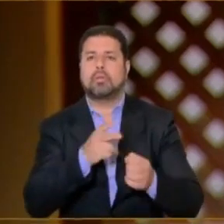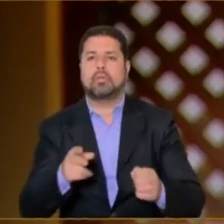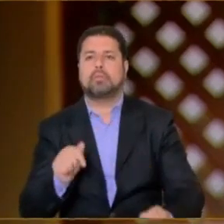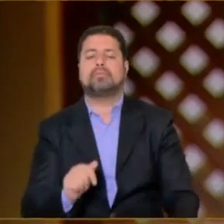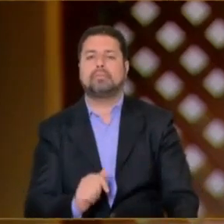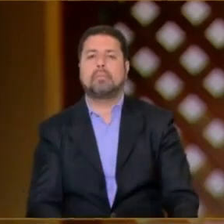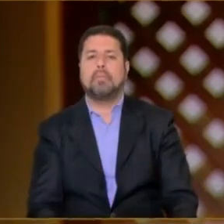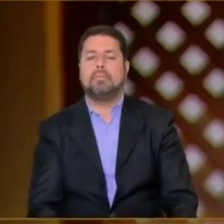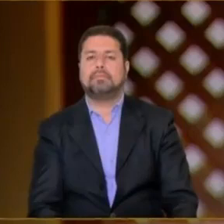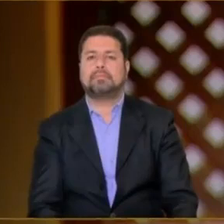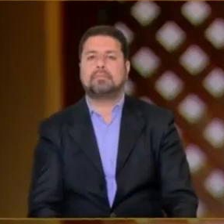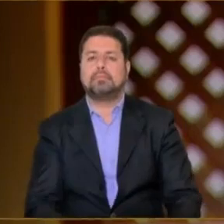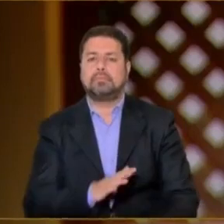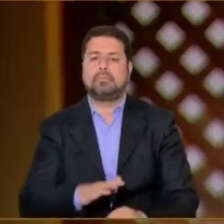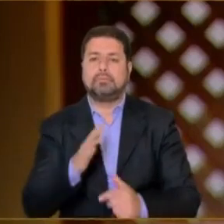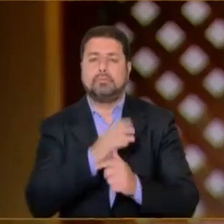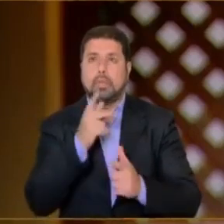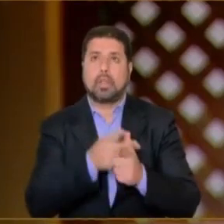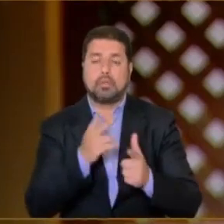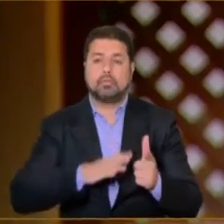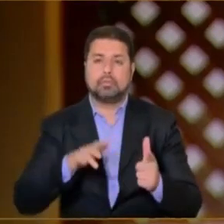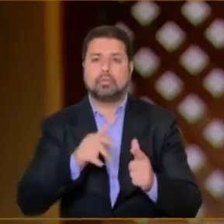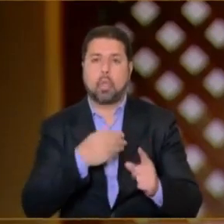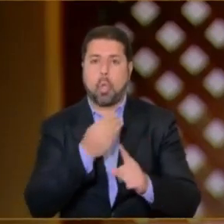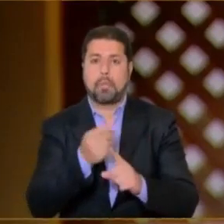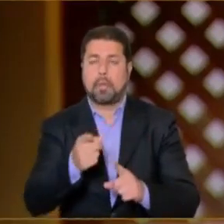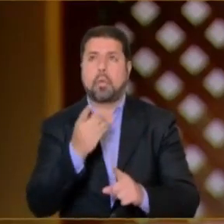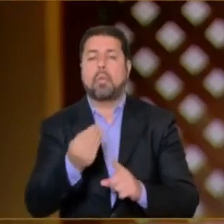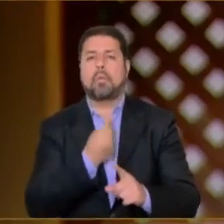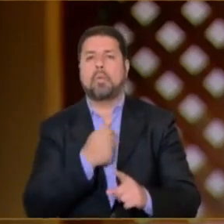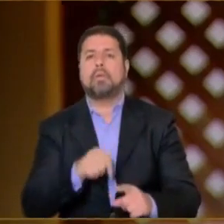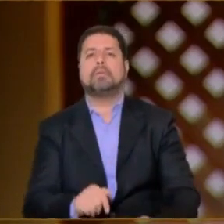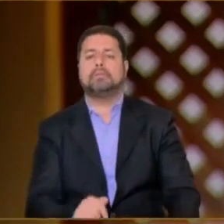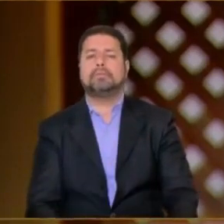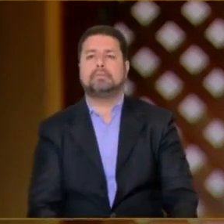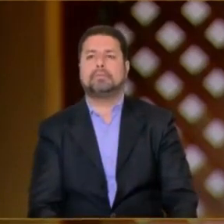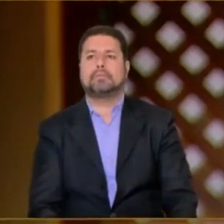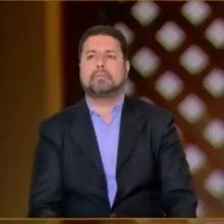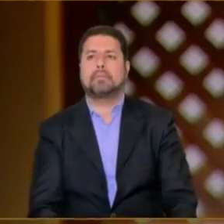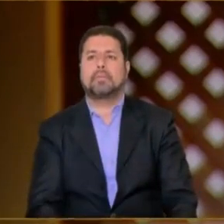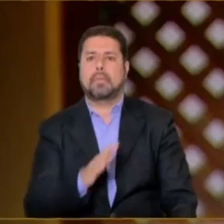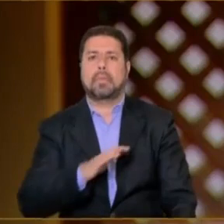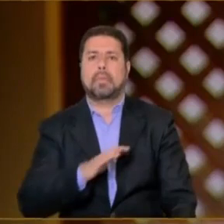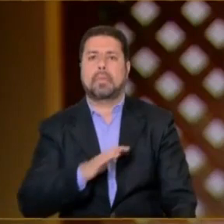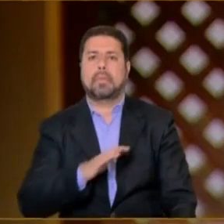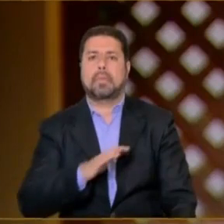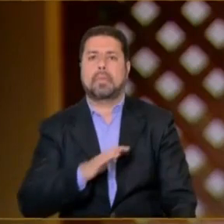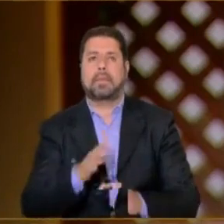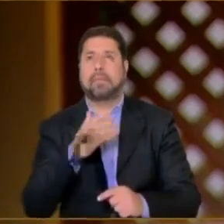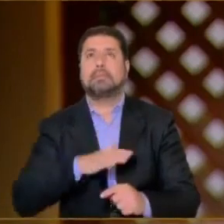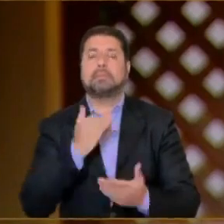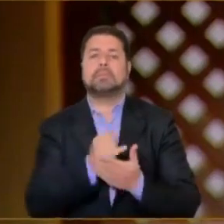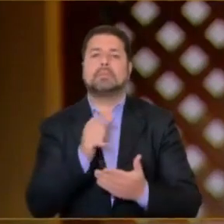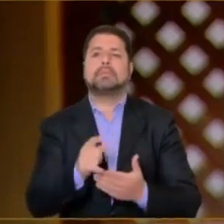دونك وجعلنا من قوم تحبهم ويحبونك جعلنا خلقك